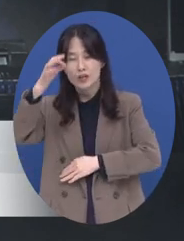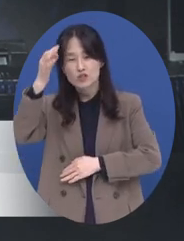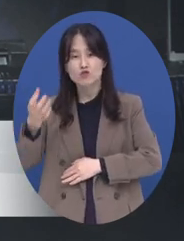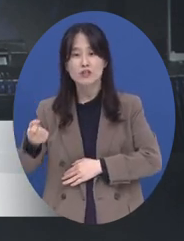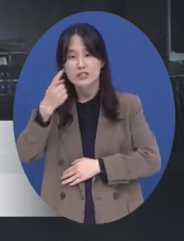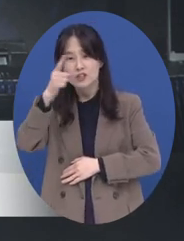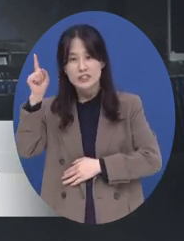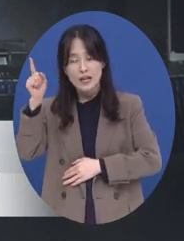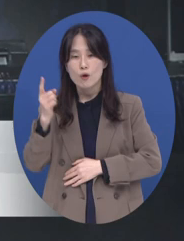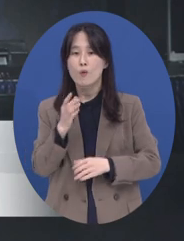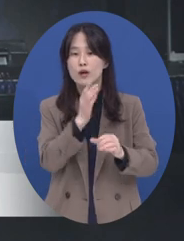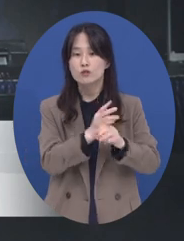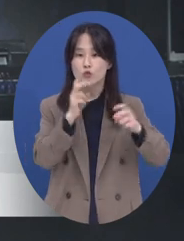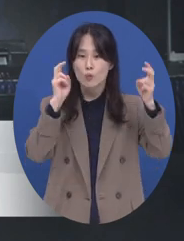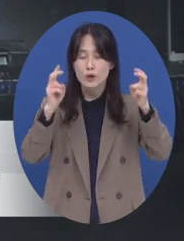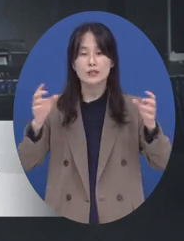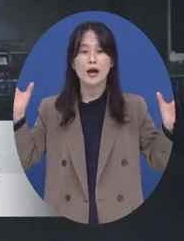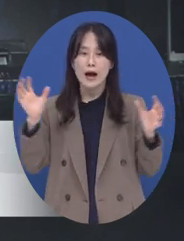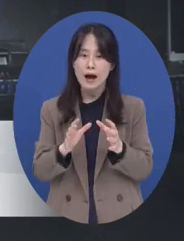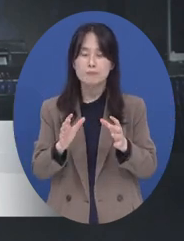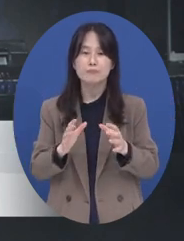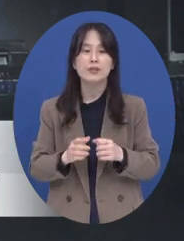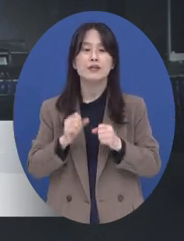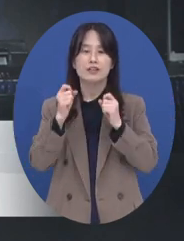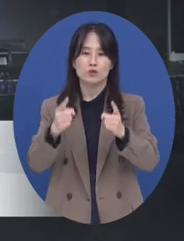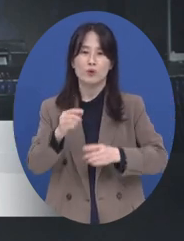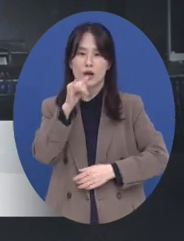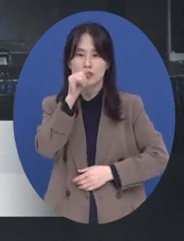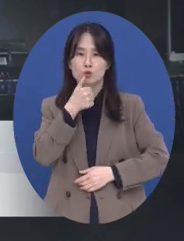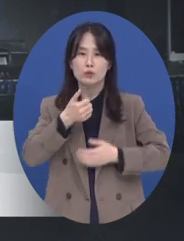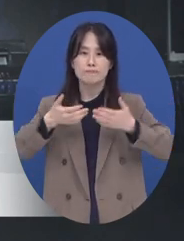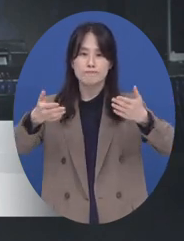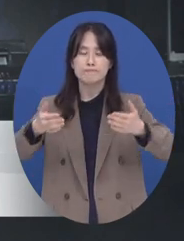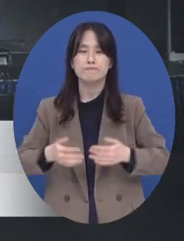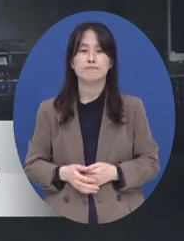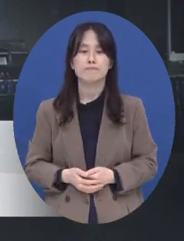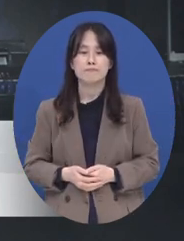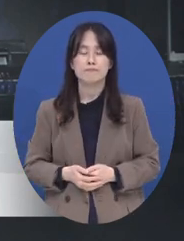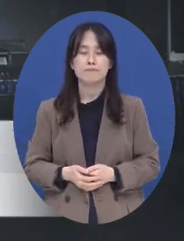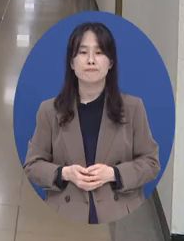러시아와 협업하는 발판이 되고 있습니다. 경기주TV 김태희 기자의 보도입니다.